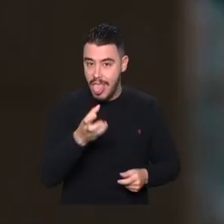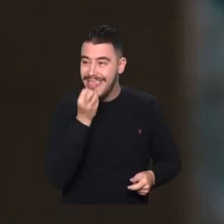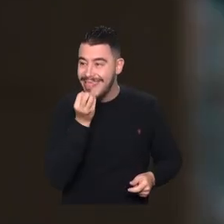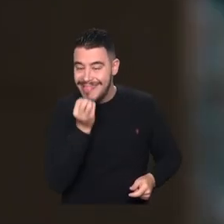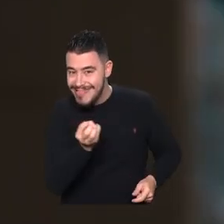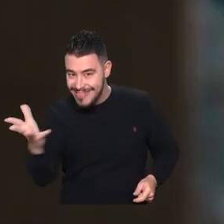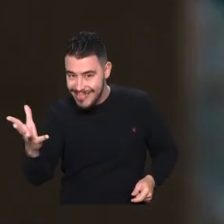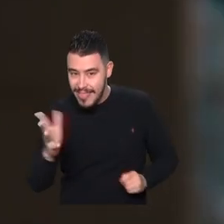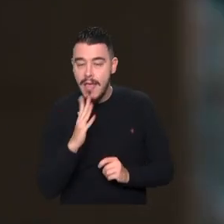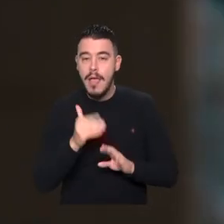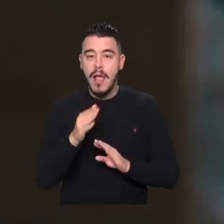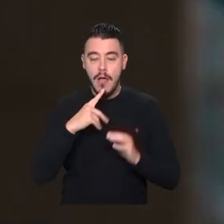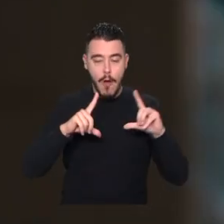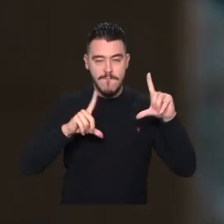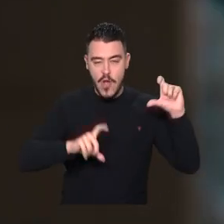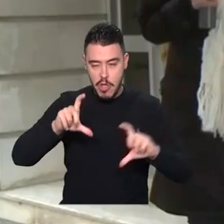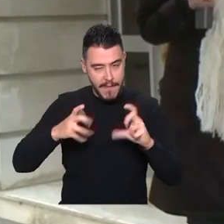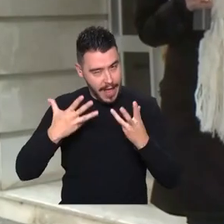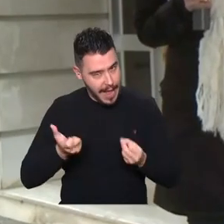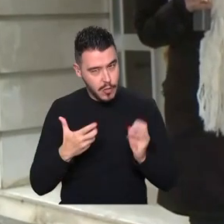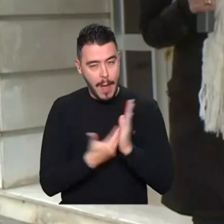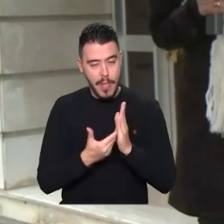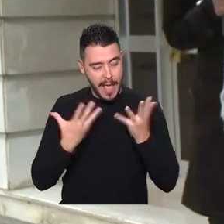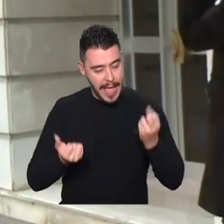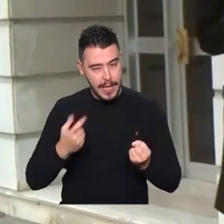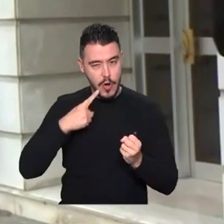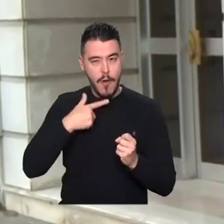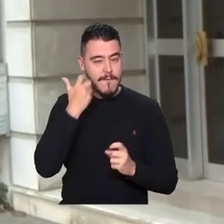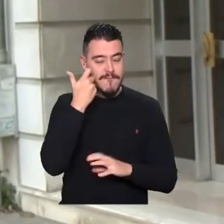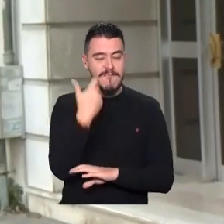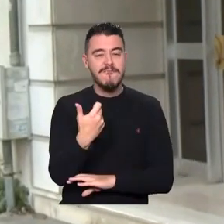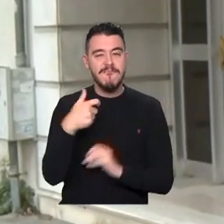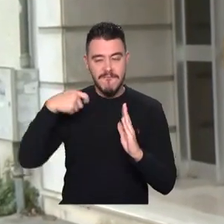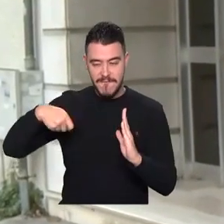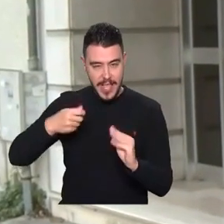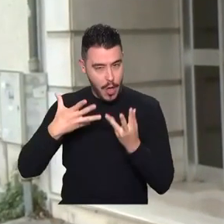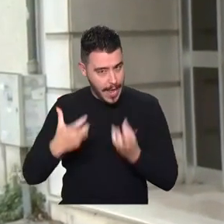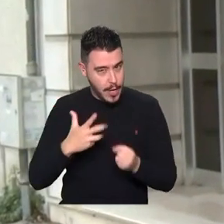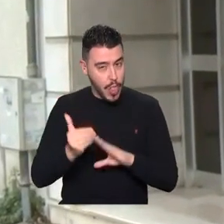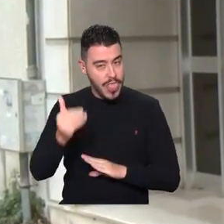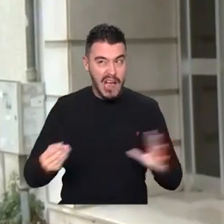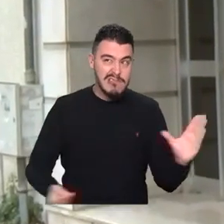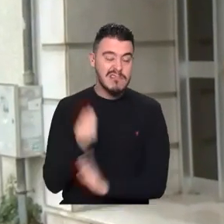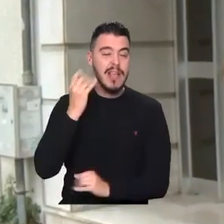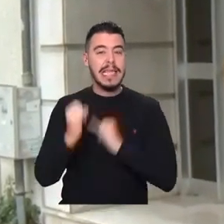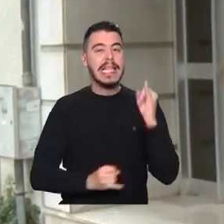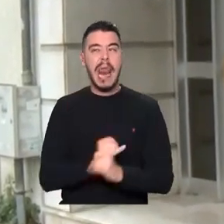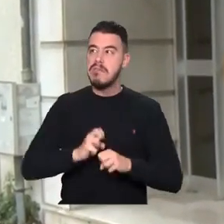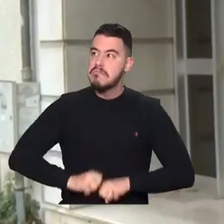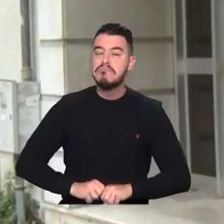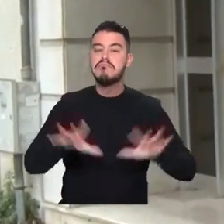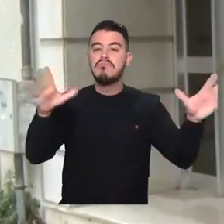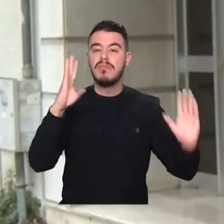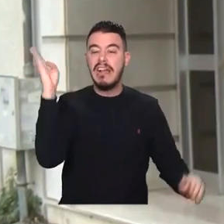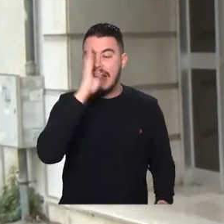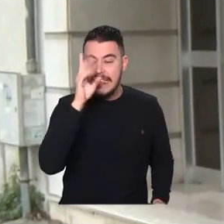βίντεο από τη σεξουαλική κακοποίησή της. Όπως μας ανέφεραν οι γείτονες, είχε μετακομίσει με την οικογένειά του το καλοκαίρι, μαζί με τη γυναίκα του και το